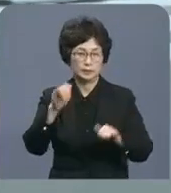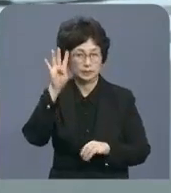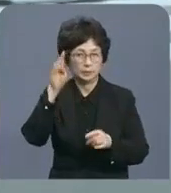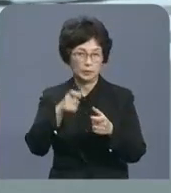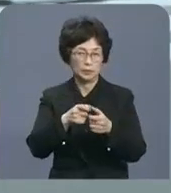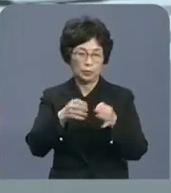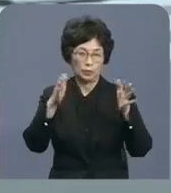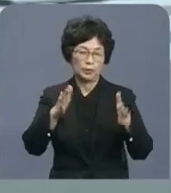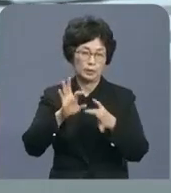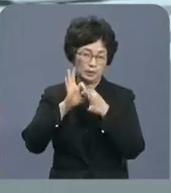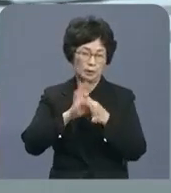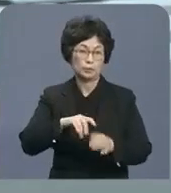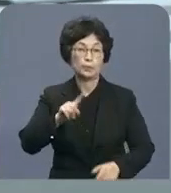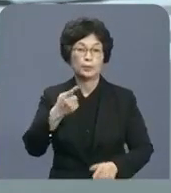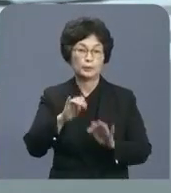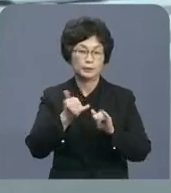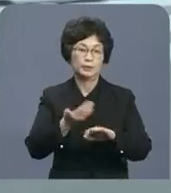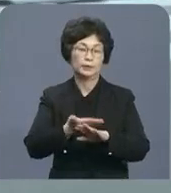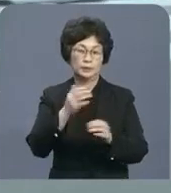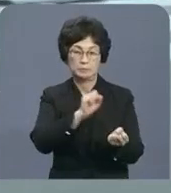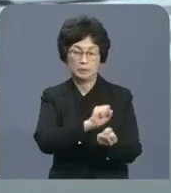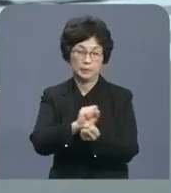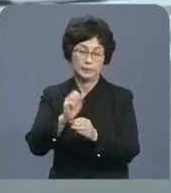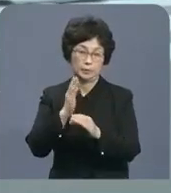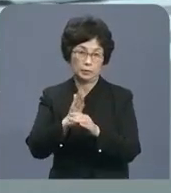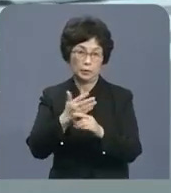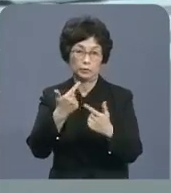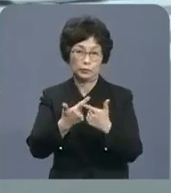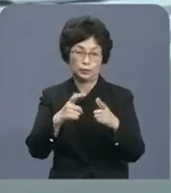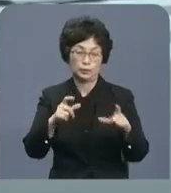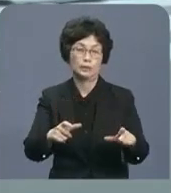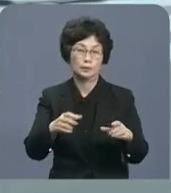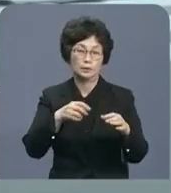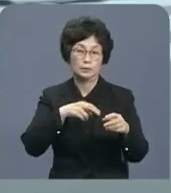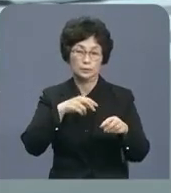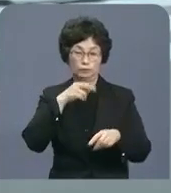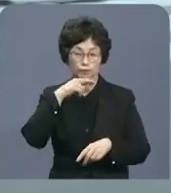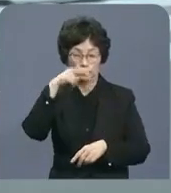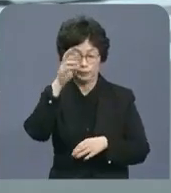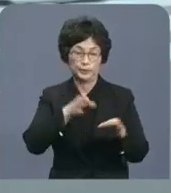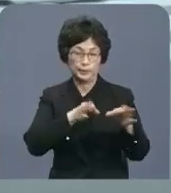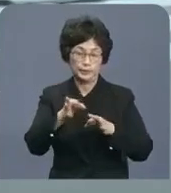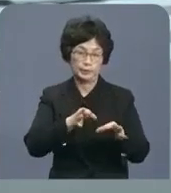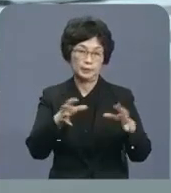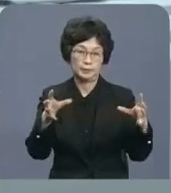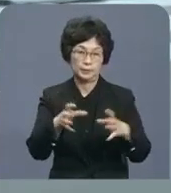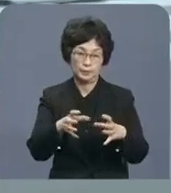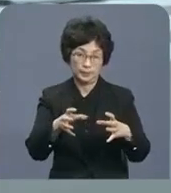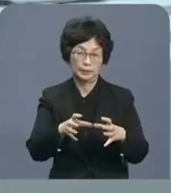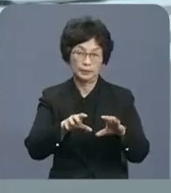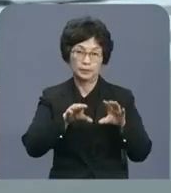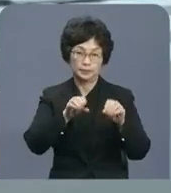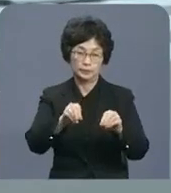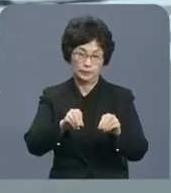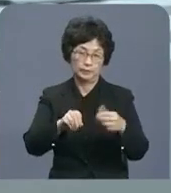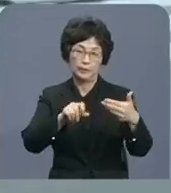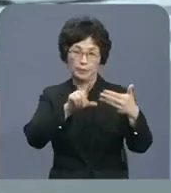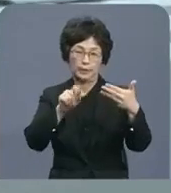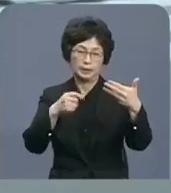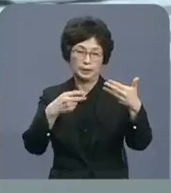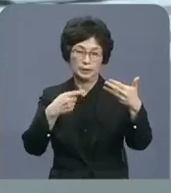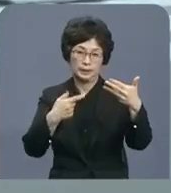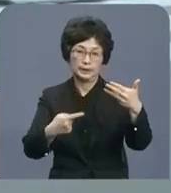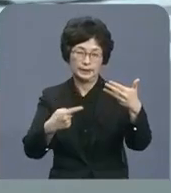100명 대를 이어가고 있습니다 2 살찌는 유흥 시절의 집합 금지명령을 다음달 1일까지 일주일 더